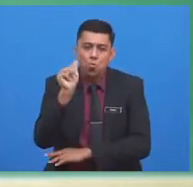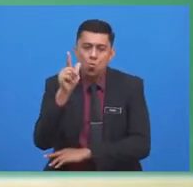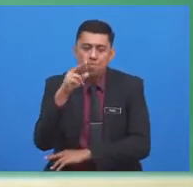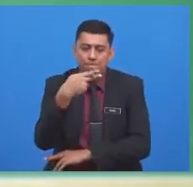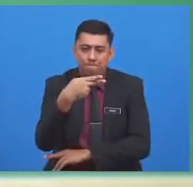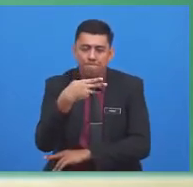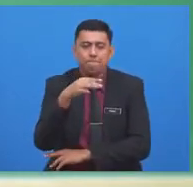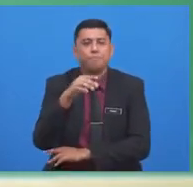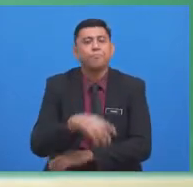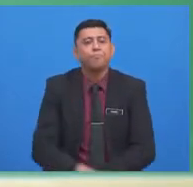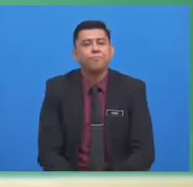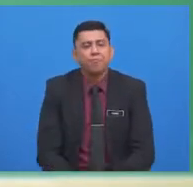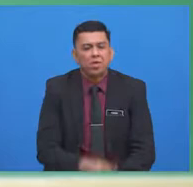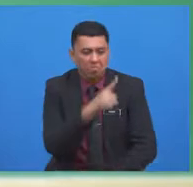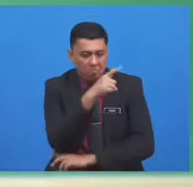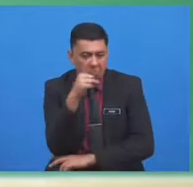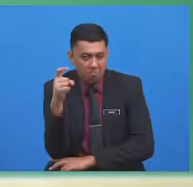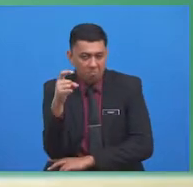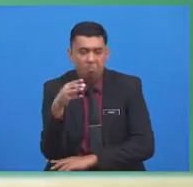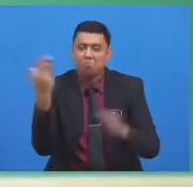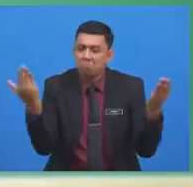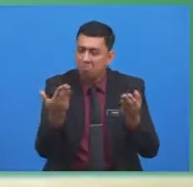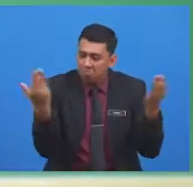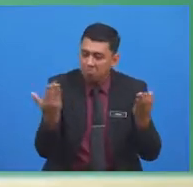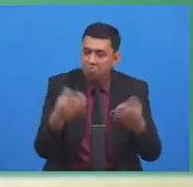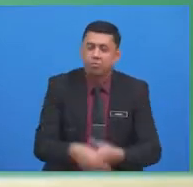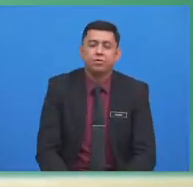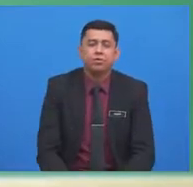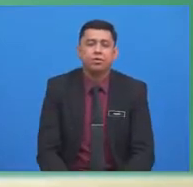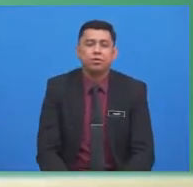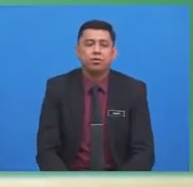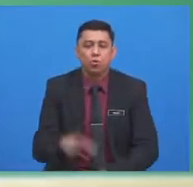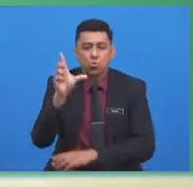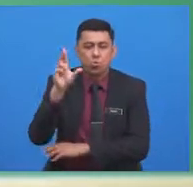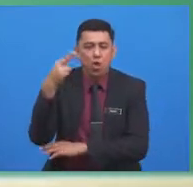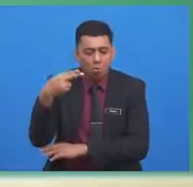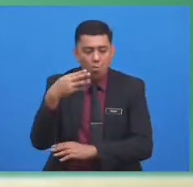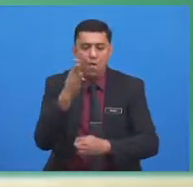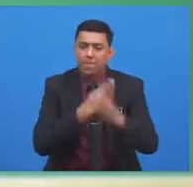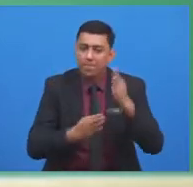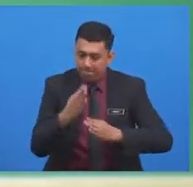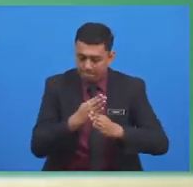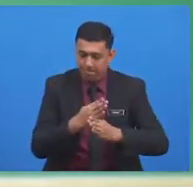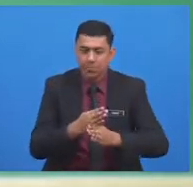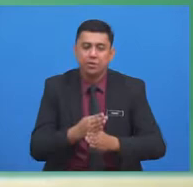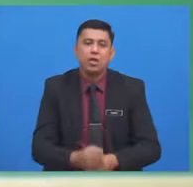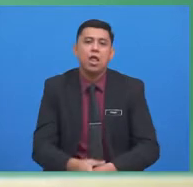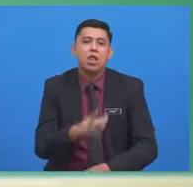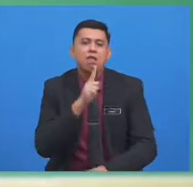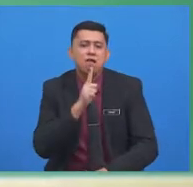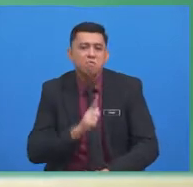mengeluarkan asid organik dan menggalakkan luluh hawa biologi melalui proses larutan